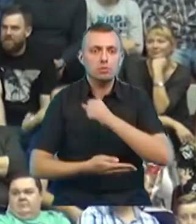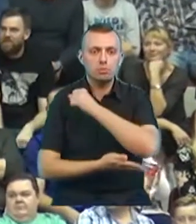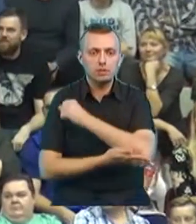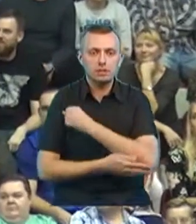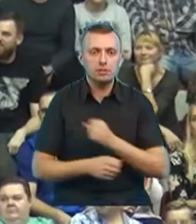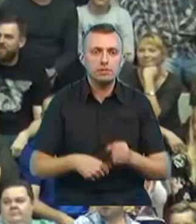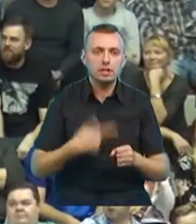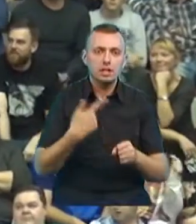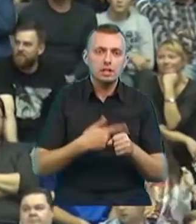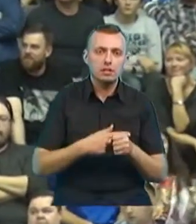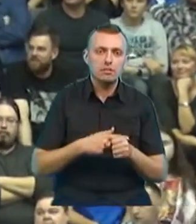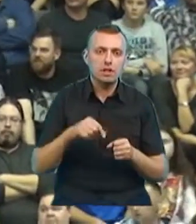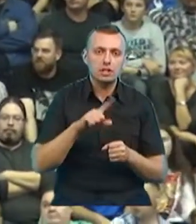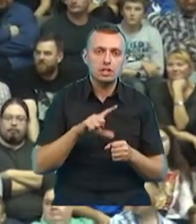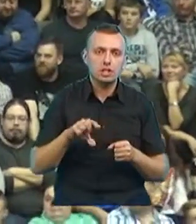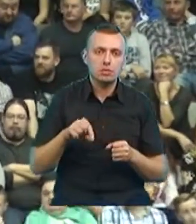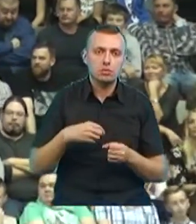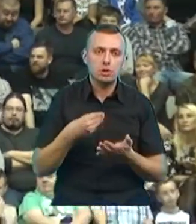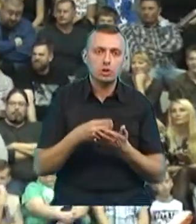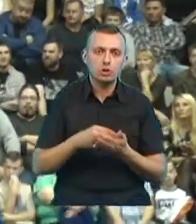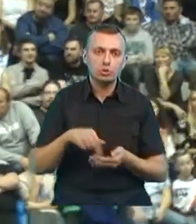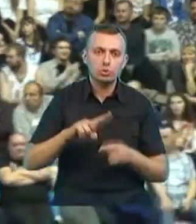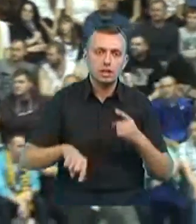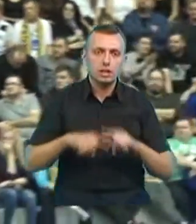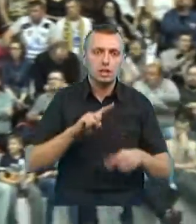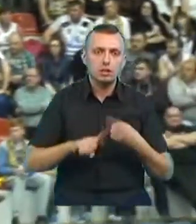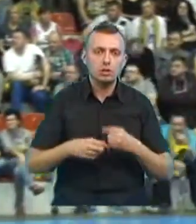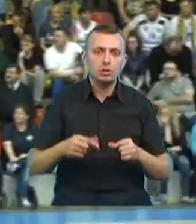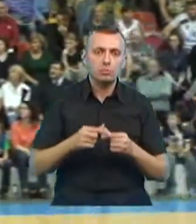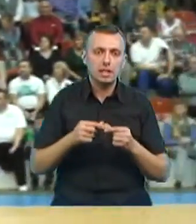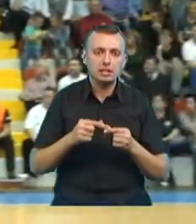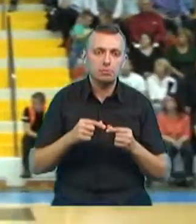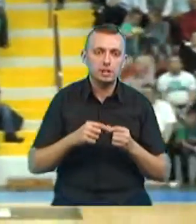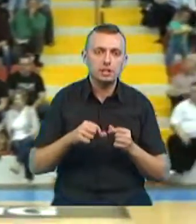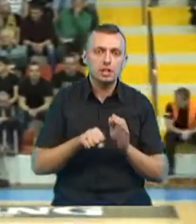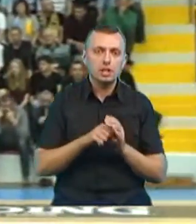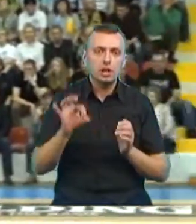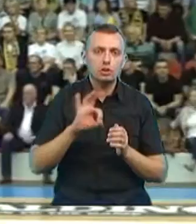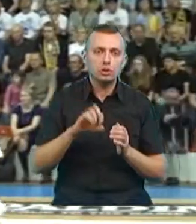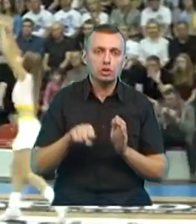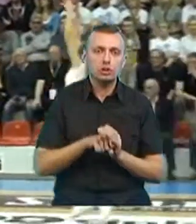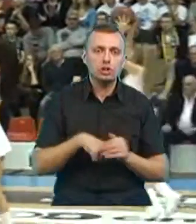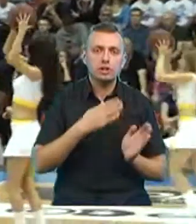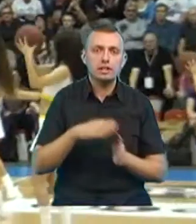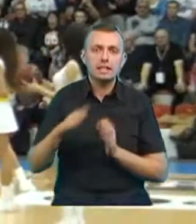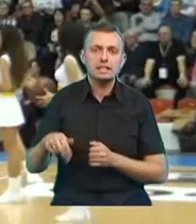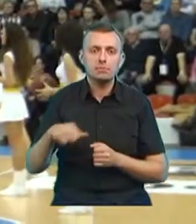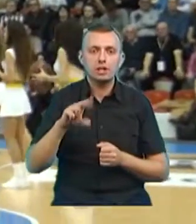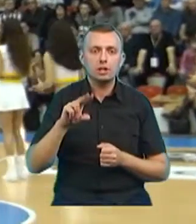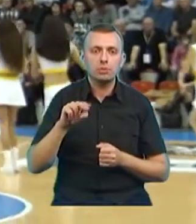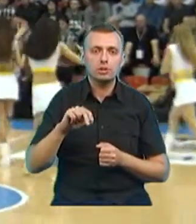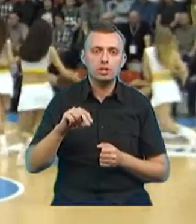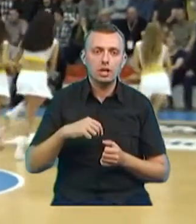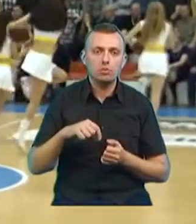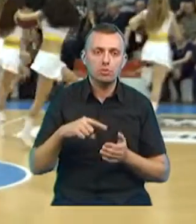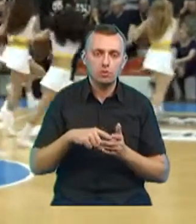zł kosztuje bilet ulgowy i przysługuje dzieciom oraz młodzieży szkół podstawowych, gimnazjalnych za okazaniem ważnej legitymacji szkolnej, a 20